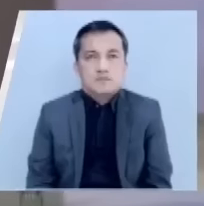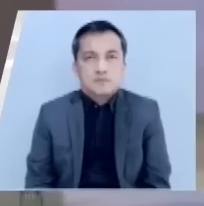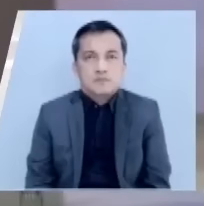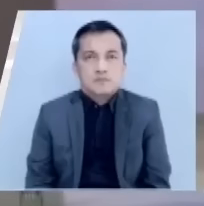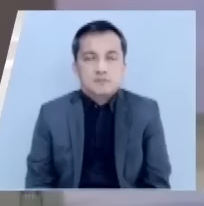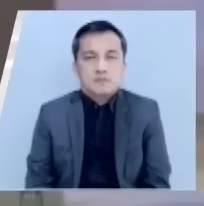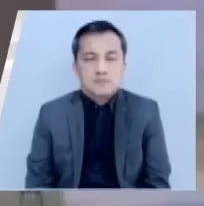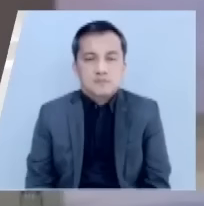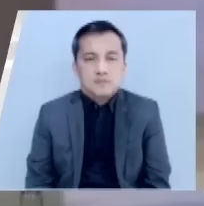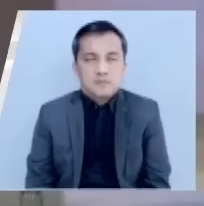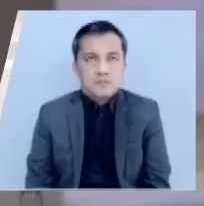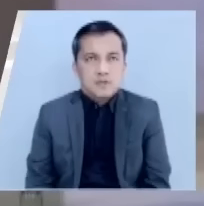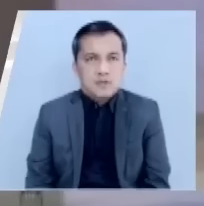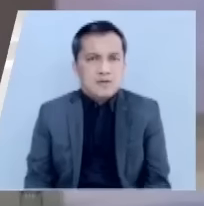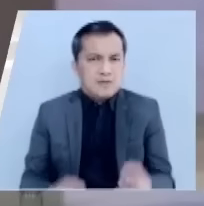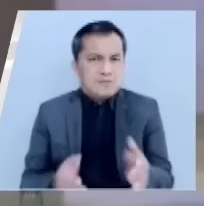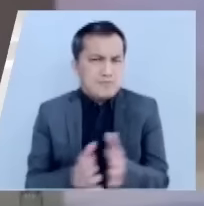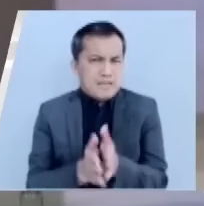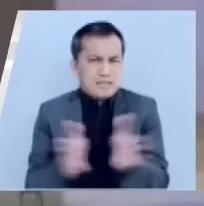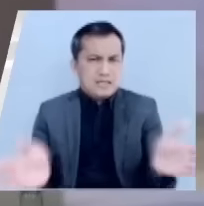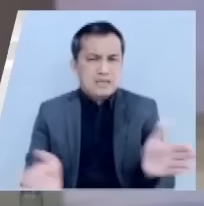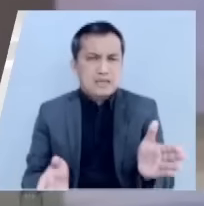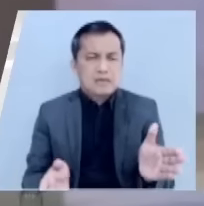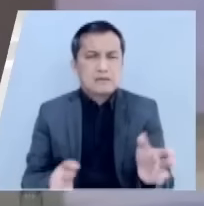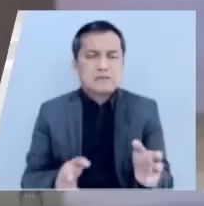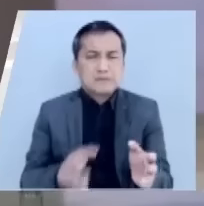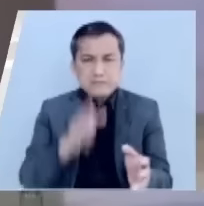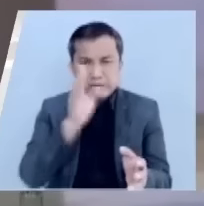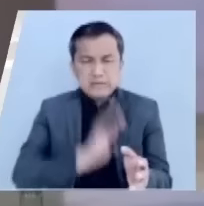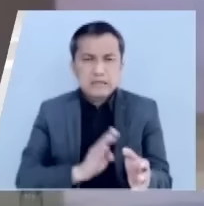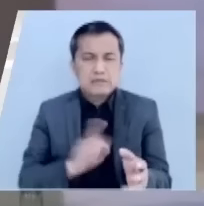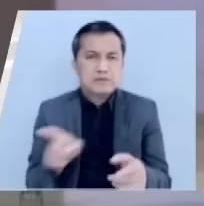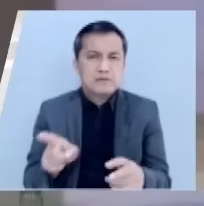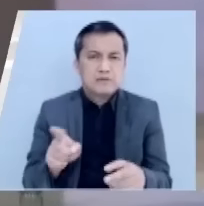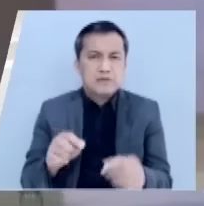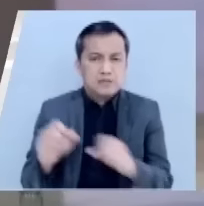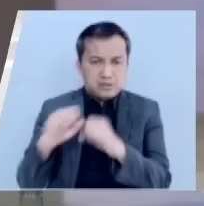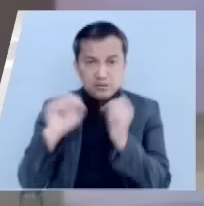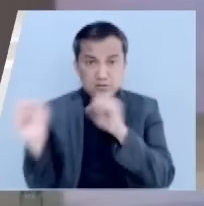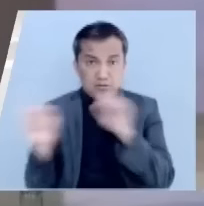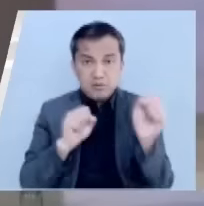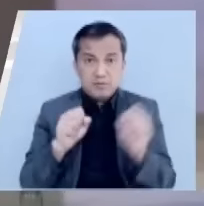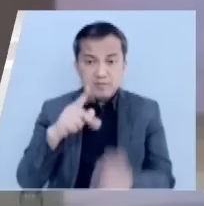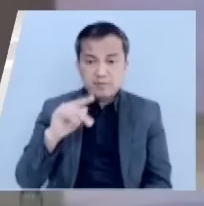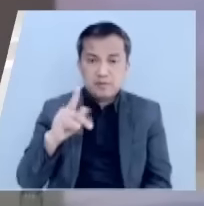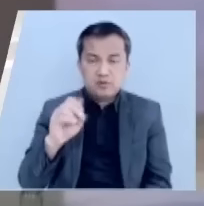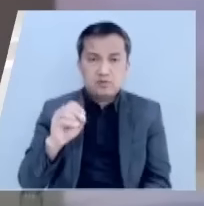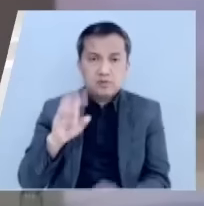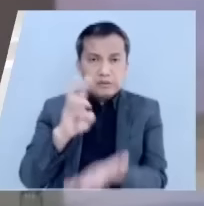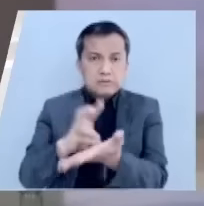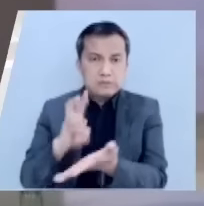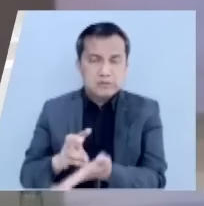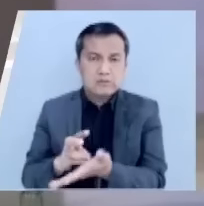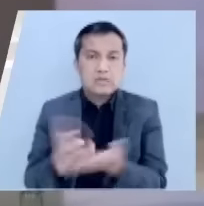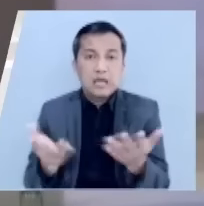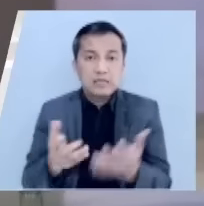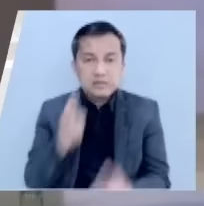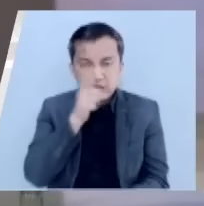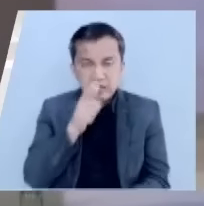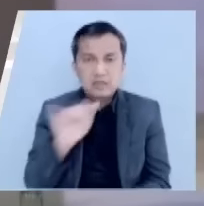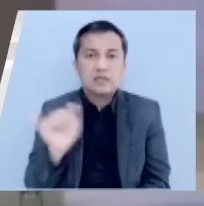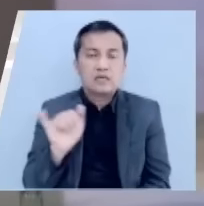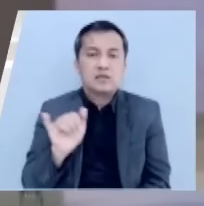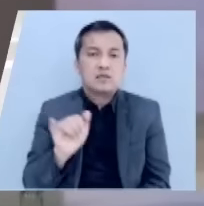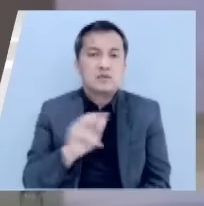Malawak ang pinsalang iniwan ng bagyong Pepito sa maraming lugar sa Luzon. Gaya sa Nueva Ecija, kung